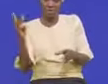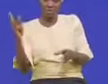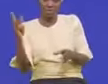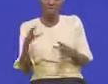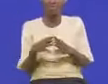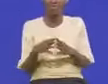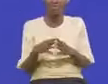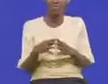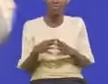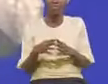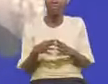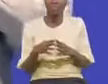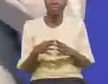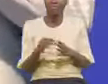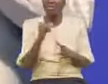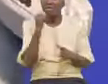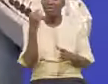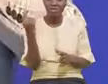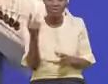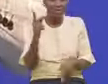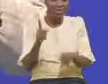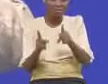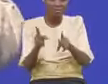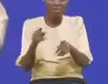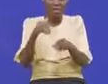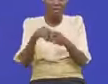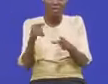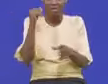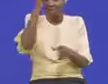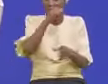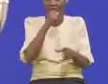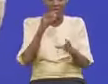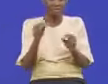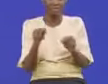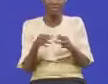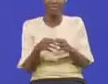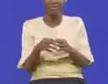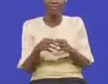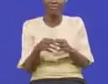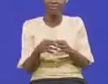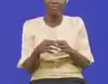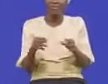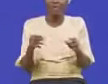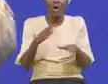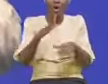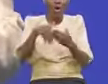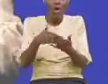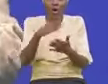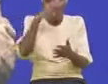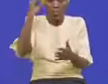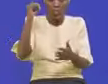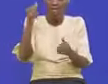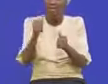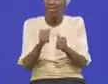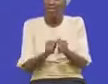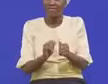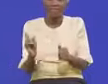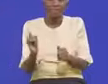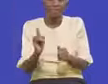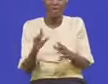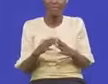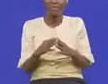Menye bena, retoro poto dede ko o. Menye ba Afrika to dede ko o. A